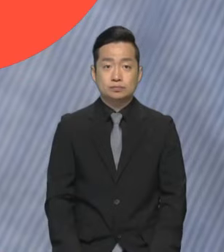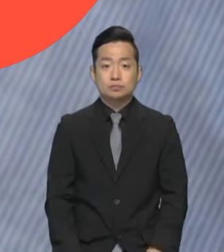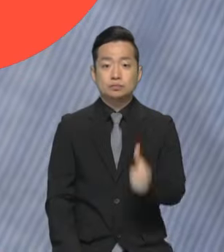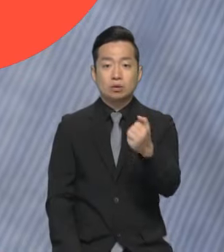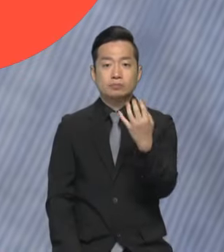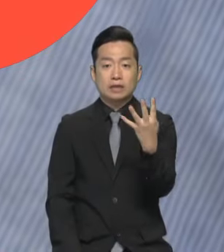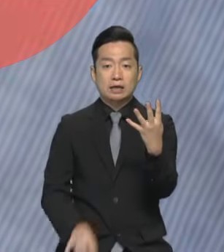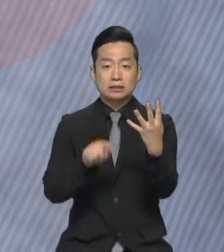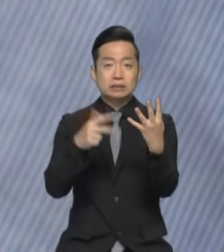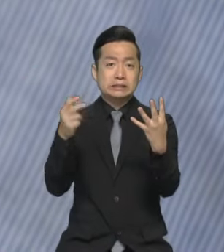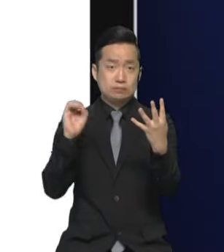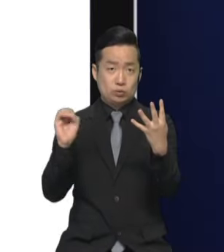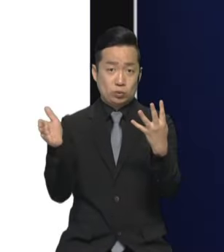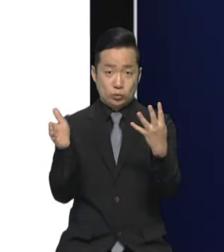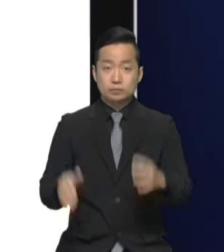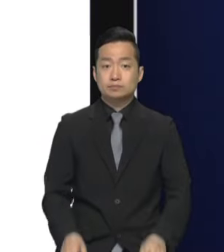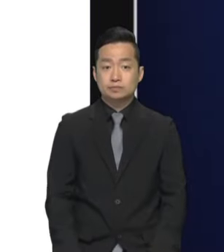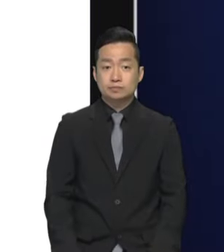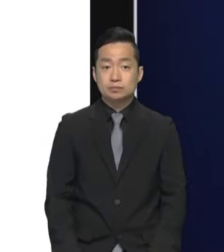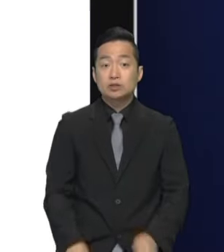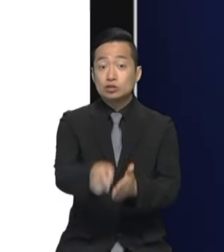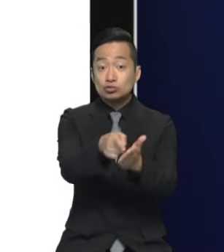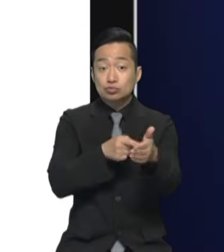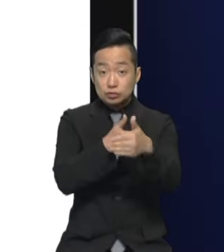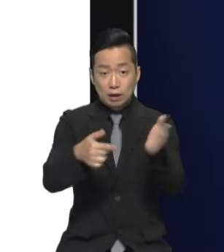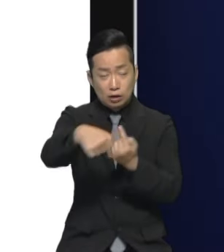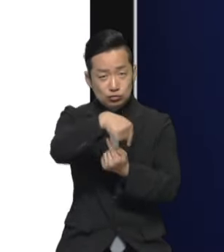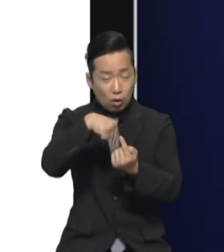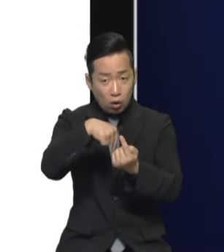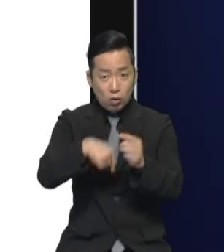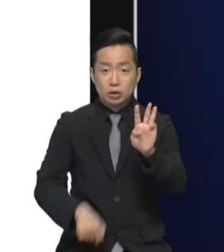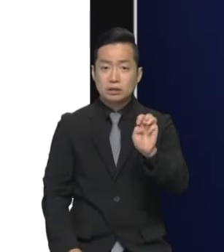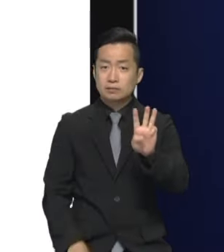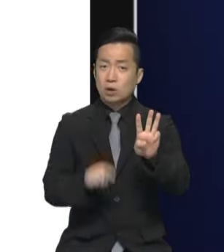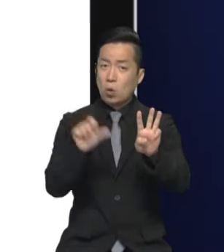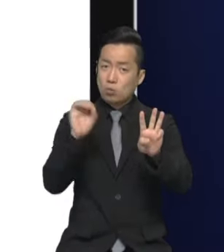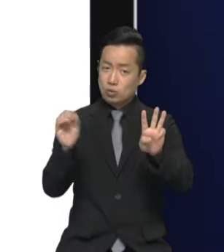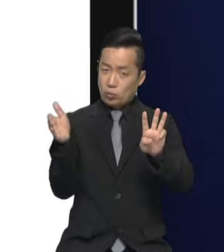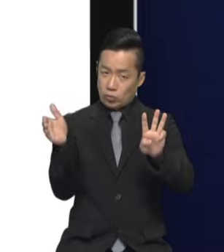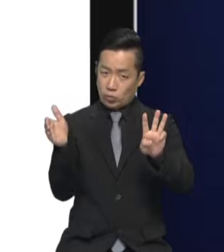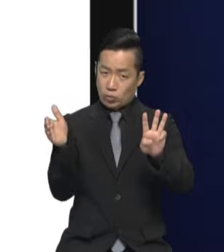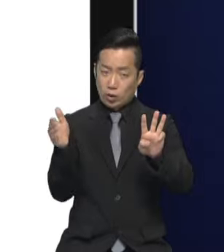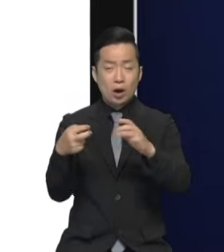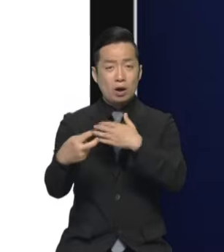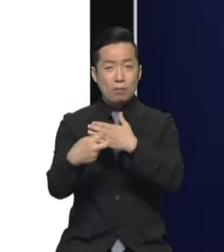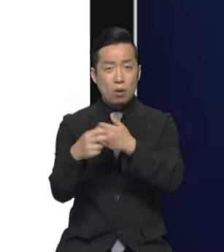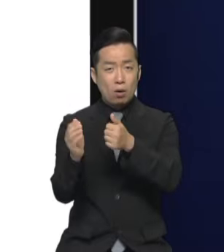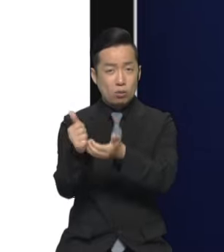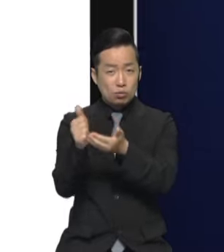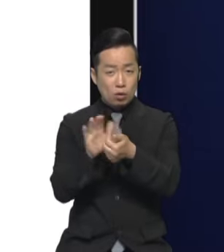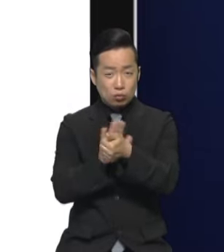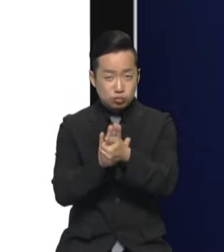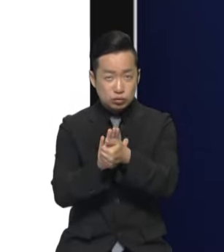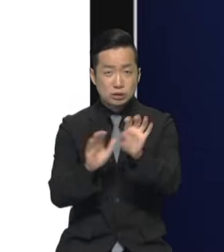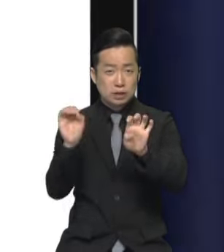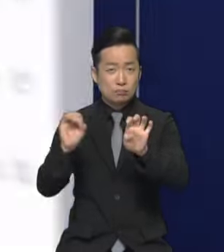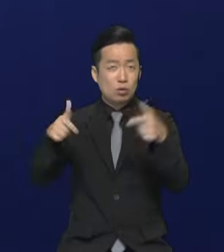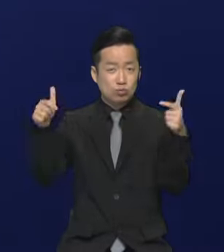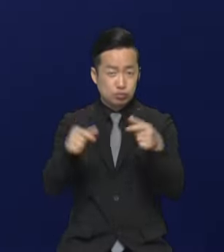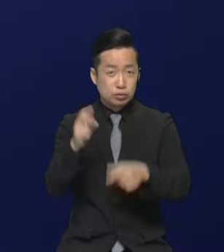54.7%에 해당한다고 밝혔습니다. 수술실 예상 가동률은 33.5% 정도, 진료 감소는 40%가량 줄어들